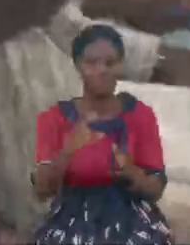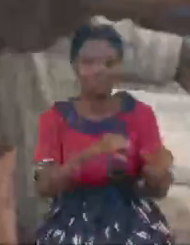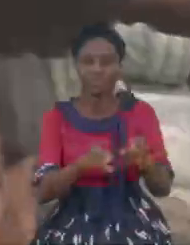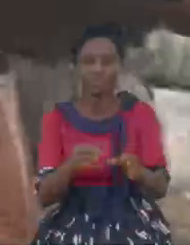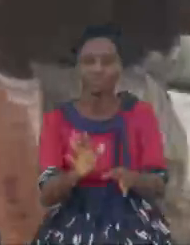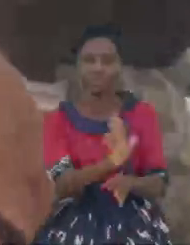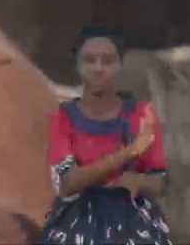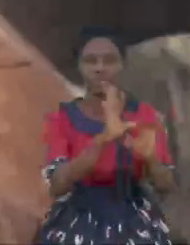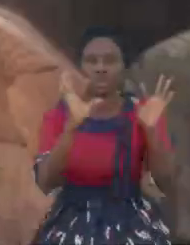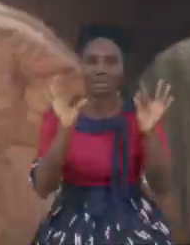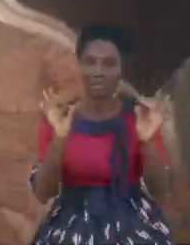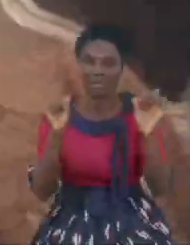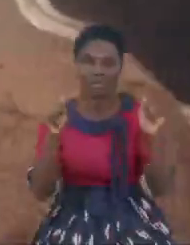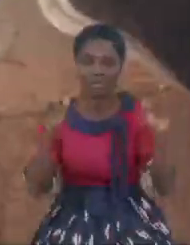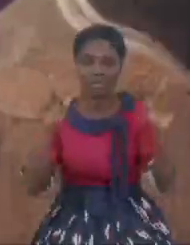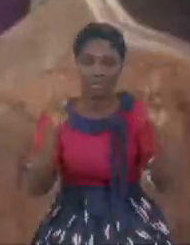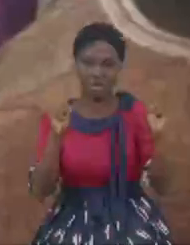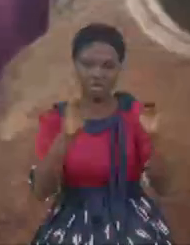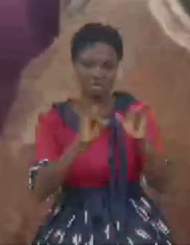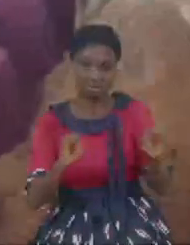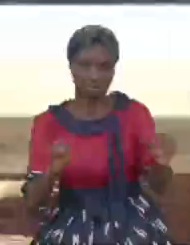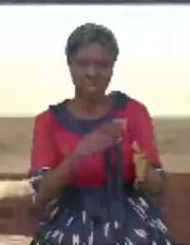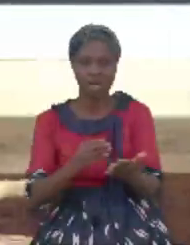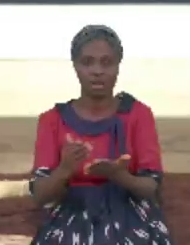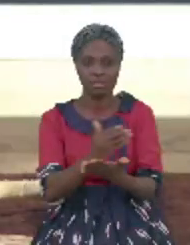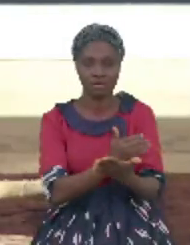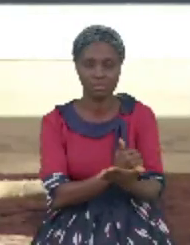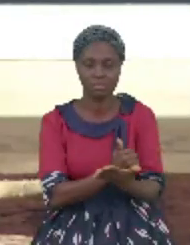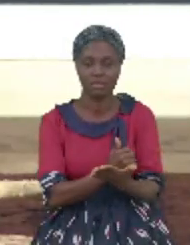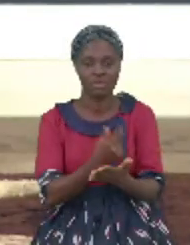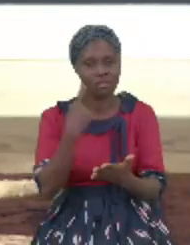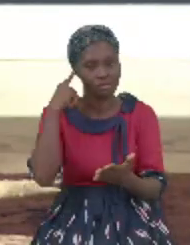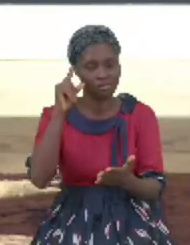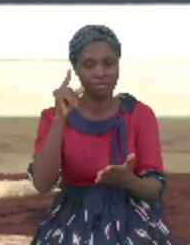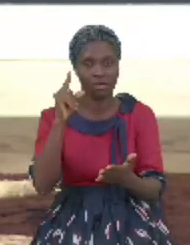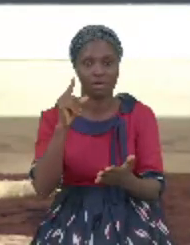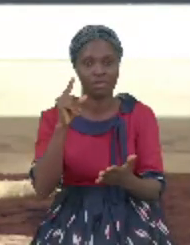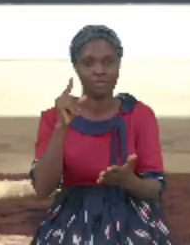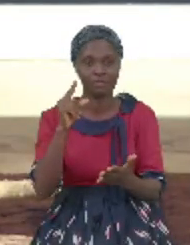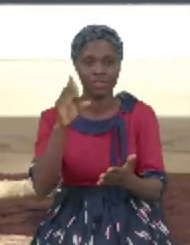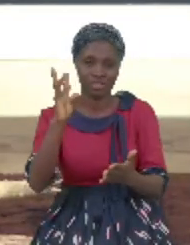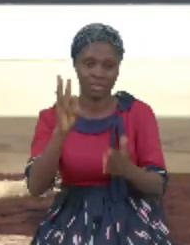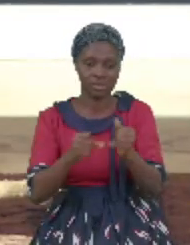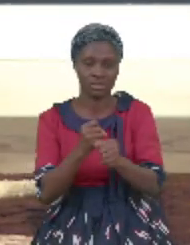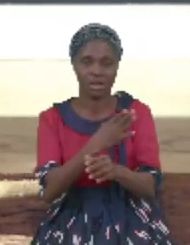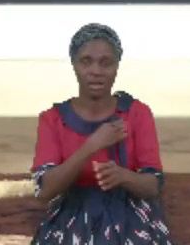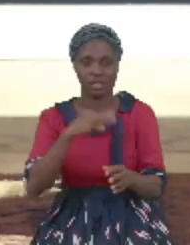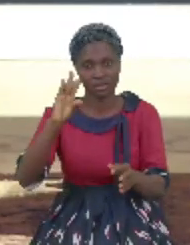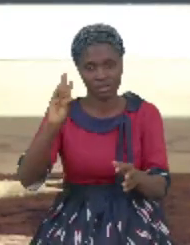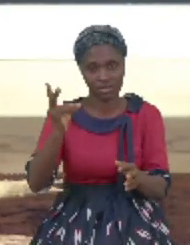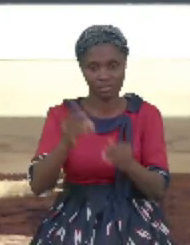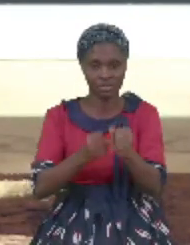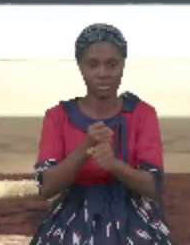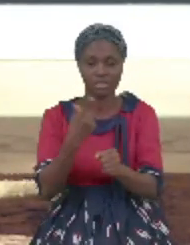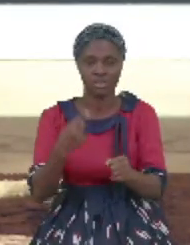leur culture pendant 6 ans et la 7e année, la